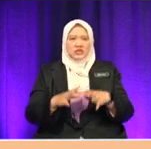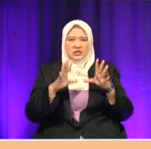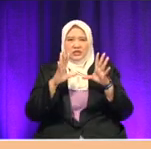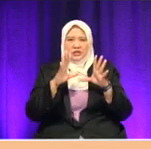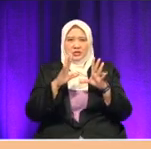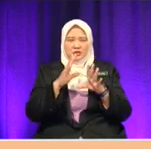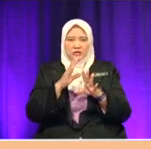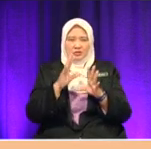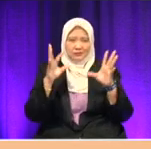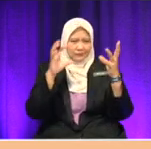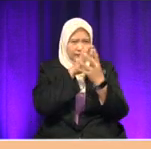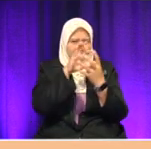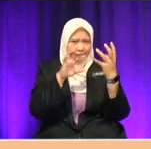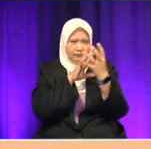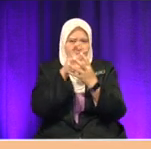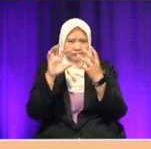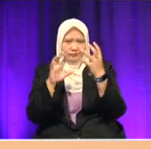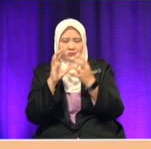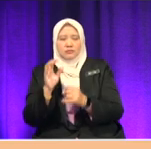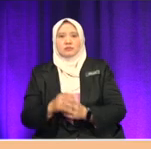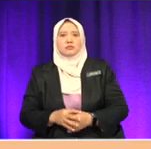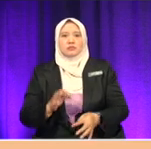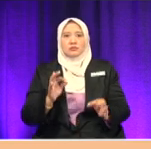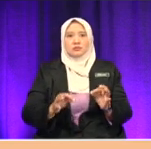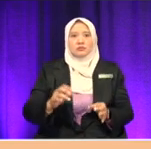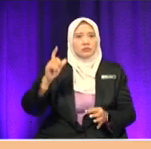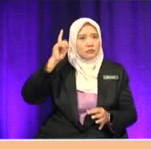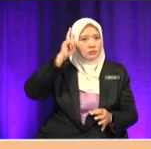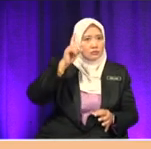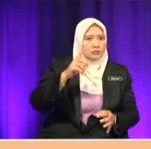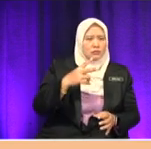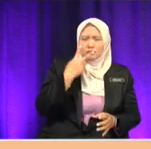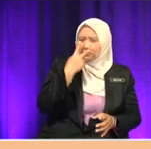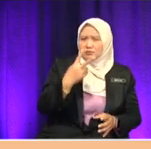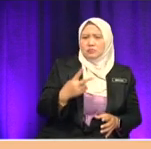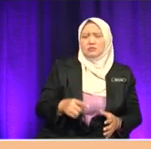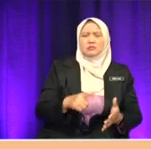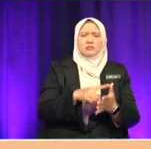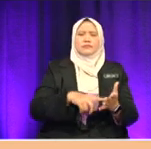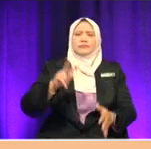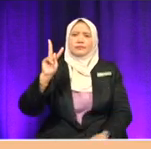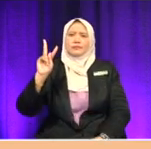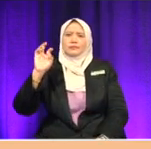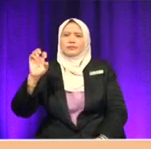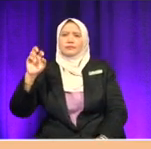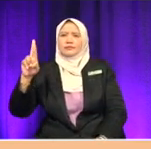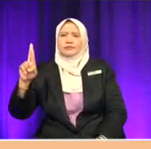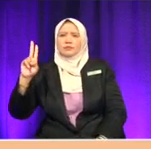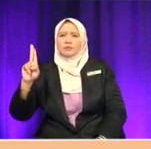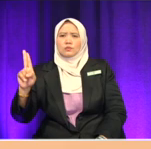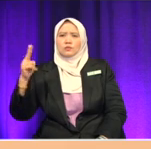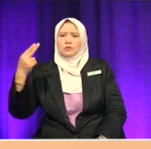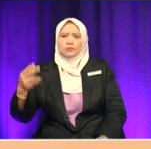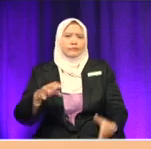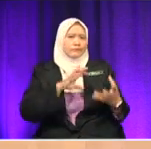uji R pada suhu yang sejuk sedikit keruh. Keruh apakah maksud keruh di sini? Keruh di